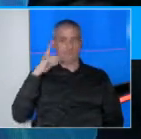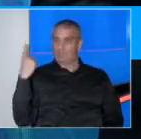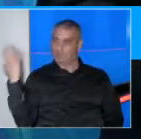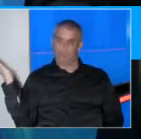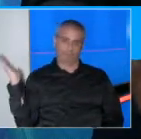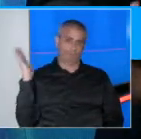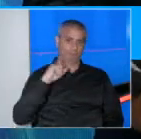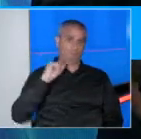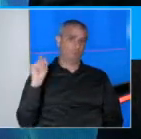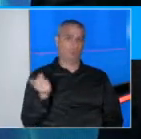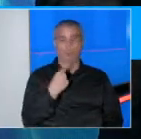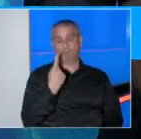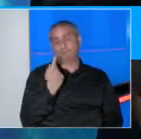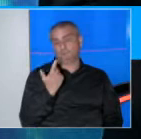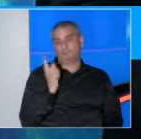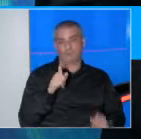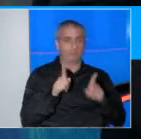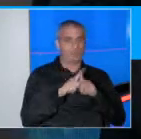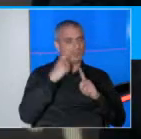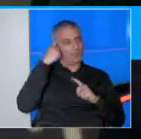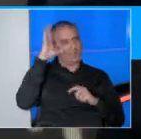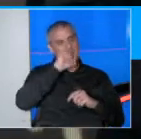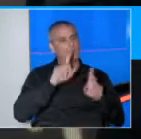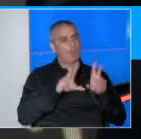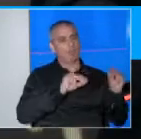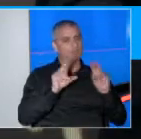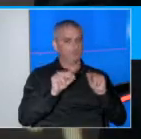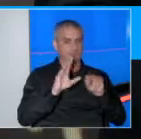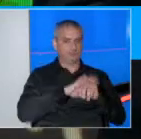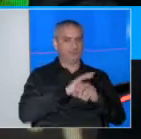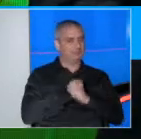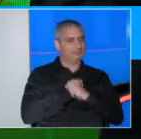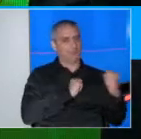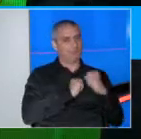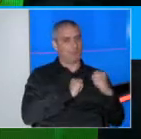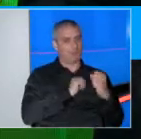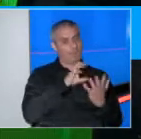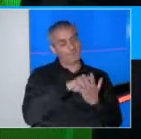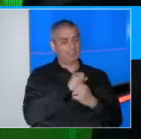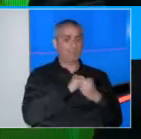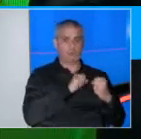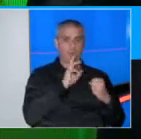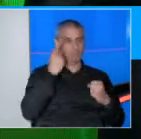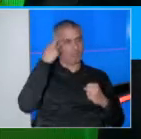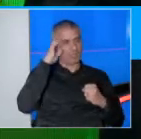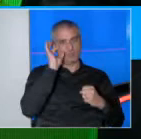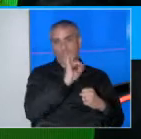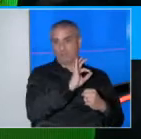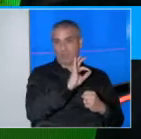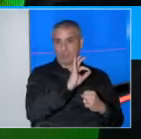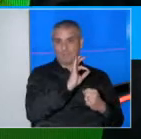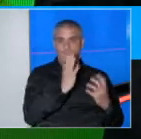אחד, שכולכם אמורים לבוא מאותה אידיאולוגיה, מהצד השמאלי של המפה, מרכז שמאל, יש להם את הרעיונות